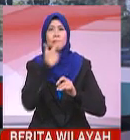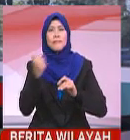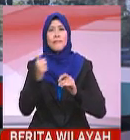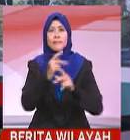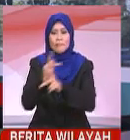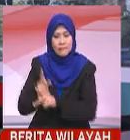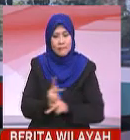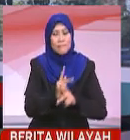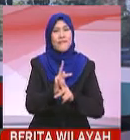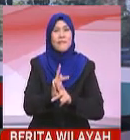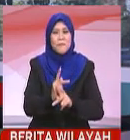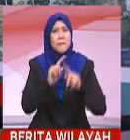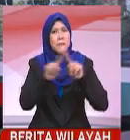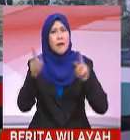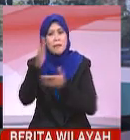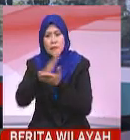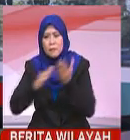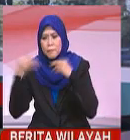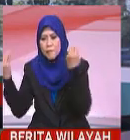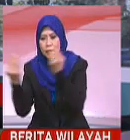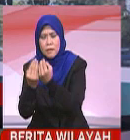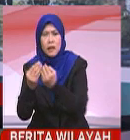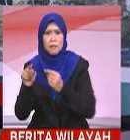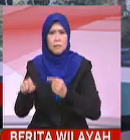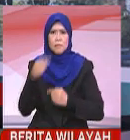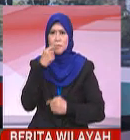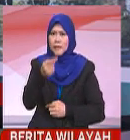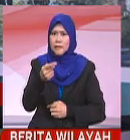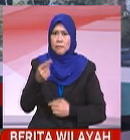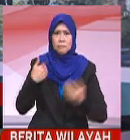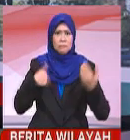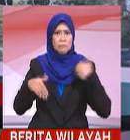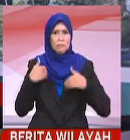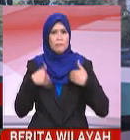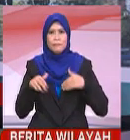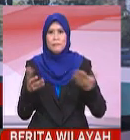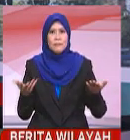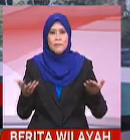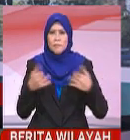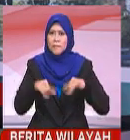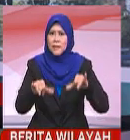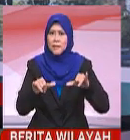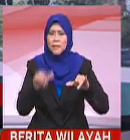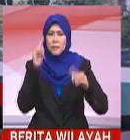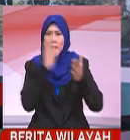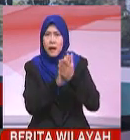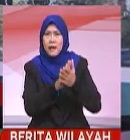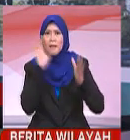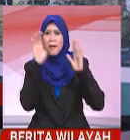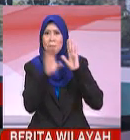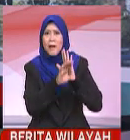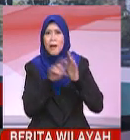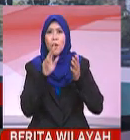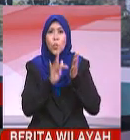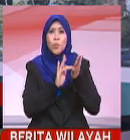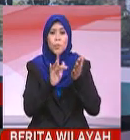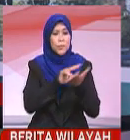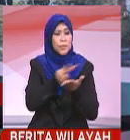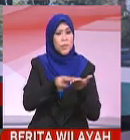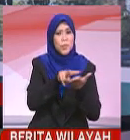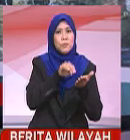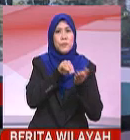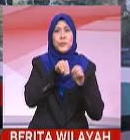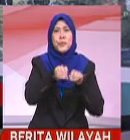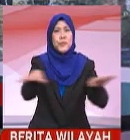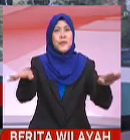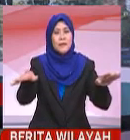terpelihara. Bagaimanapun, terdapat segelintir masyarakat menepis kenyataan berkenaan, sebaliknya masih mempercayai kepada gambar tular yang